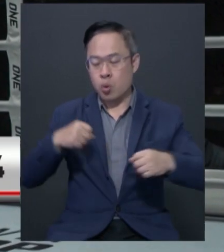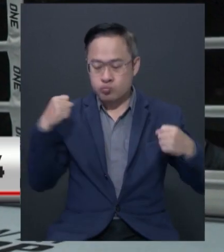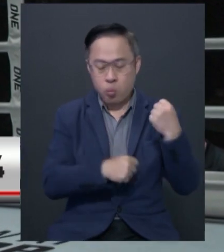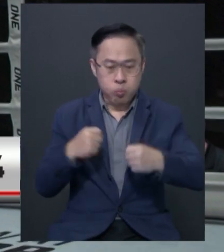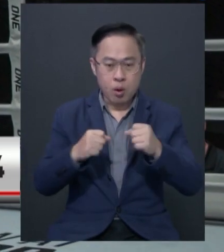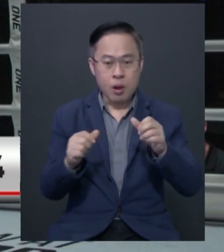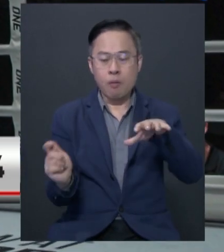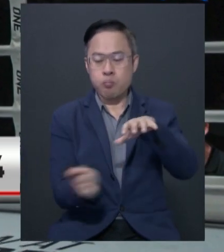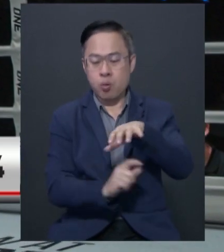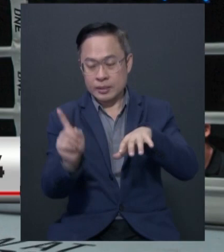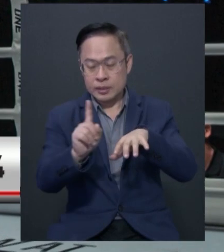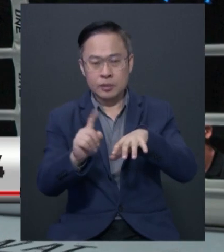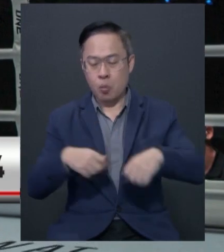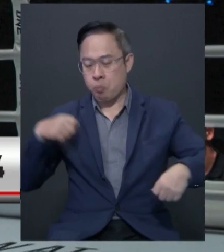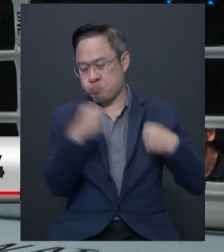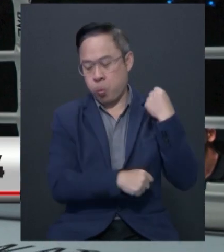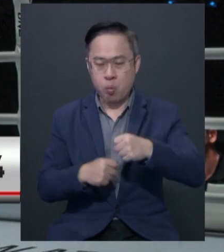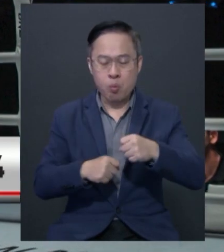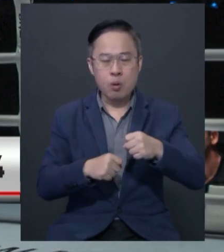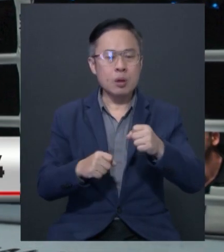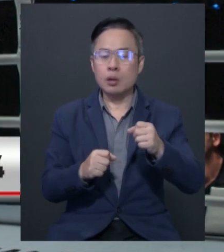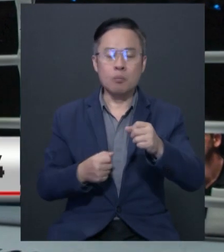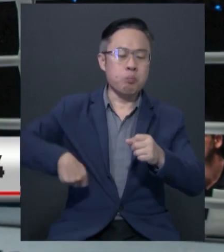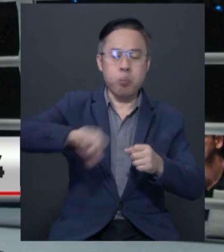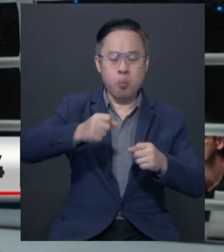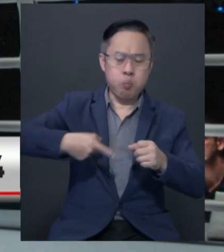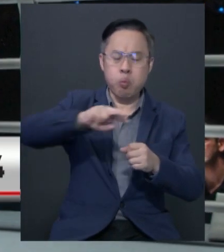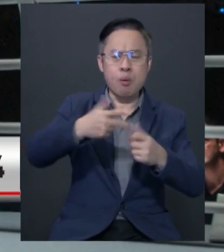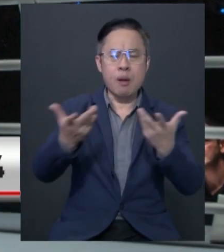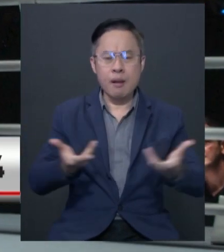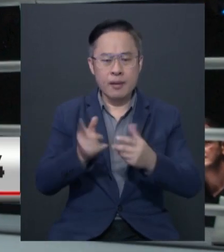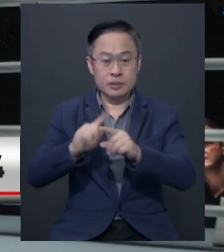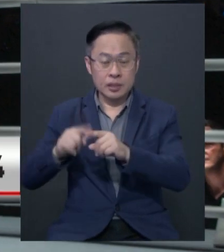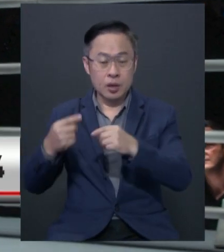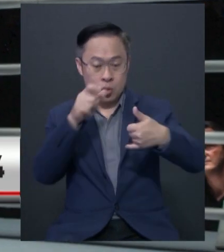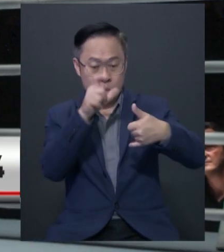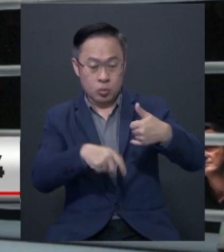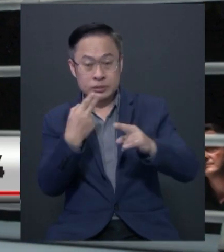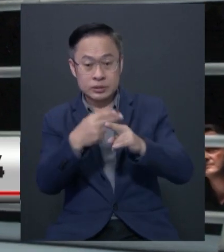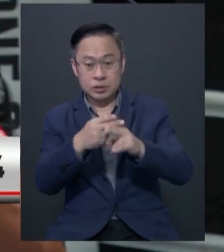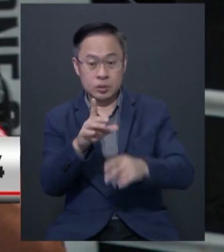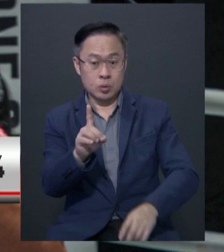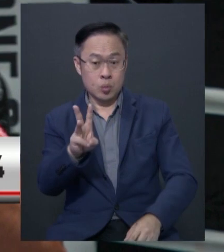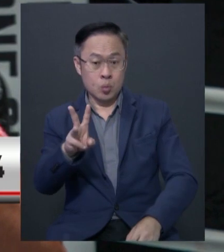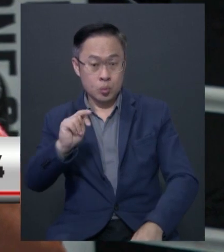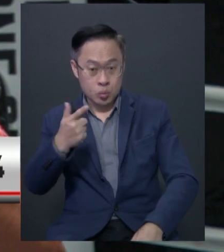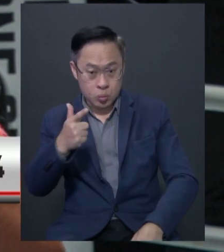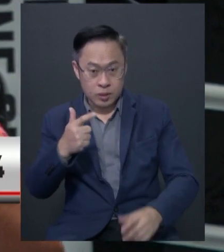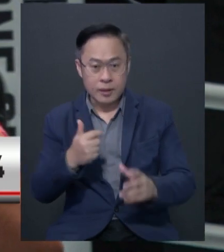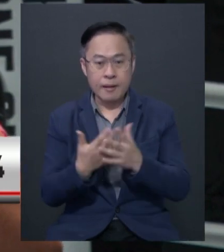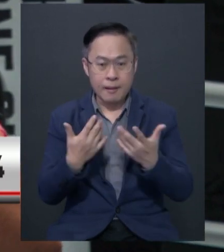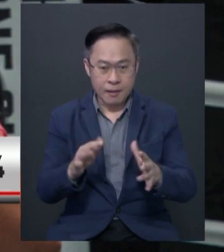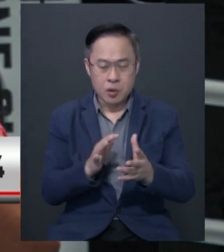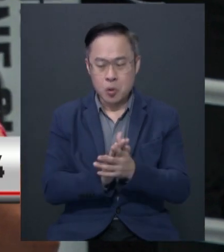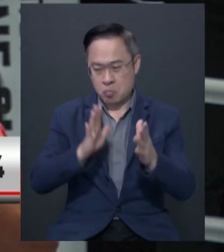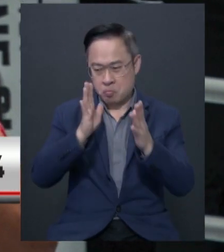ครั้งสองฝ่ายครับก็เดินหน้าแรกออกอาวุธกันแต่ว่าดุเดือดทันทีนะครับดวงสมพงษ์ในอาศัยพลังหมัดที่หนักหน่วงเล่นงานแต่ว่า Batmanครับ